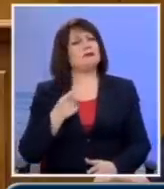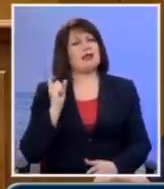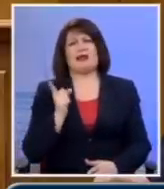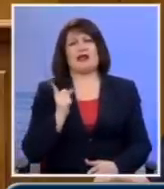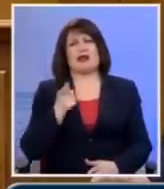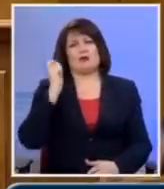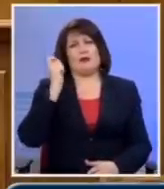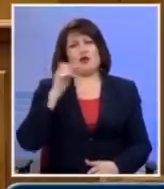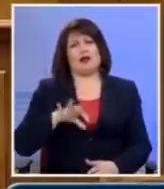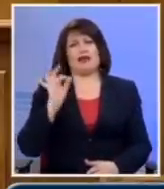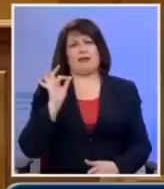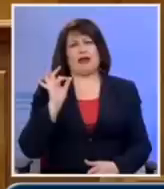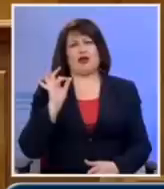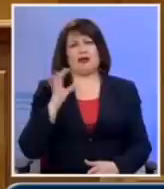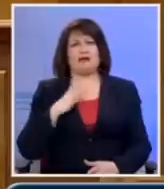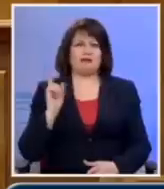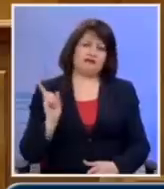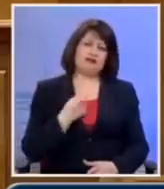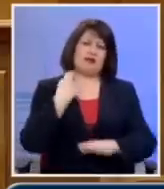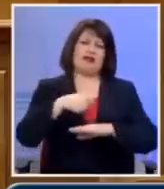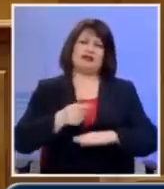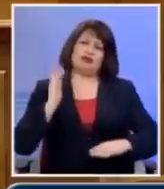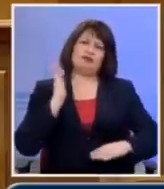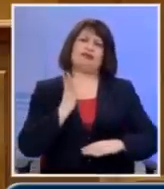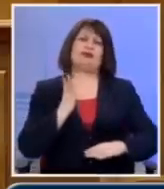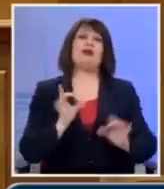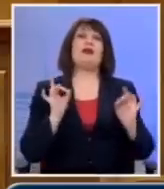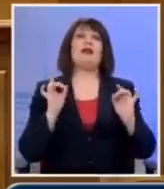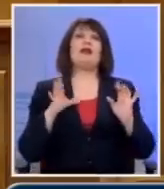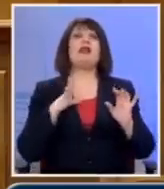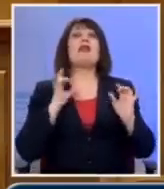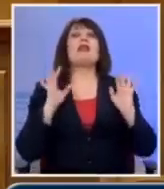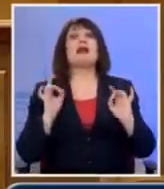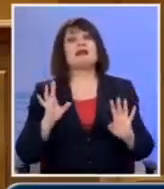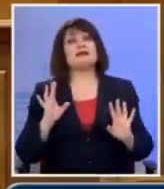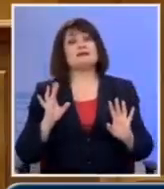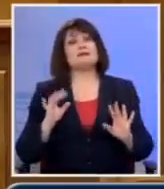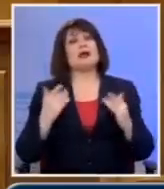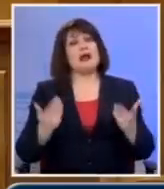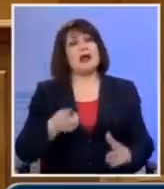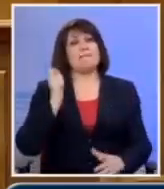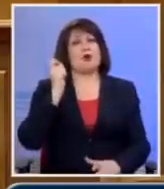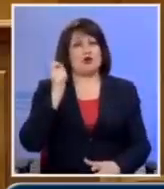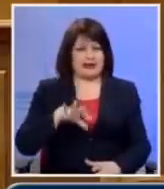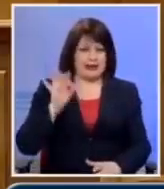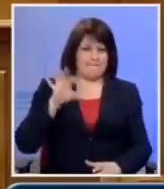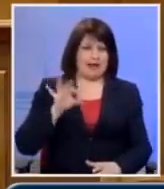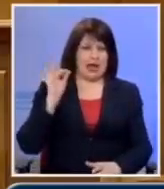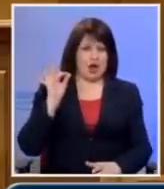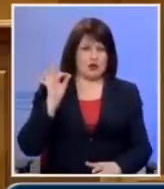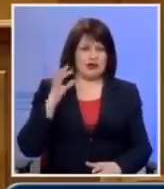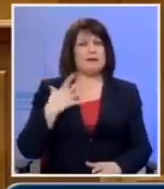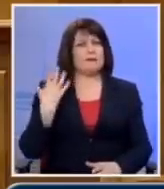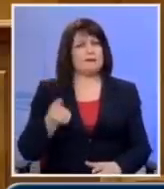πολιτικές επιλογές, δεν θέλει να τις ποινικοποιήσει. Όλοι τις κρίνουν, κανείς δεν θέλει να τις ποινικοποιήσει. Πέραν όμως των πολιτικών επιλογών,